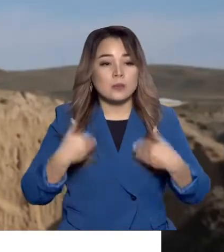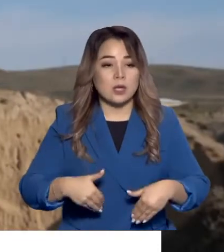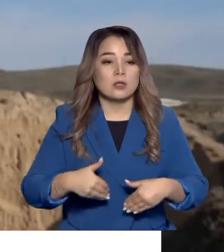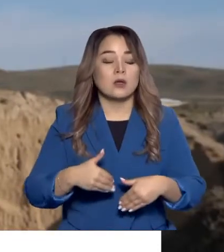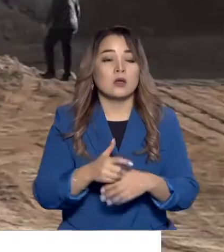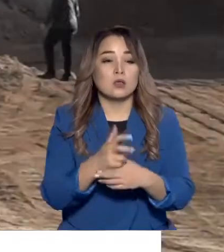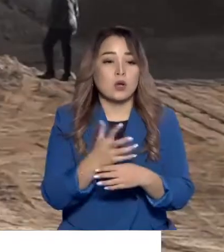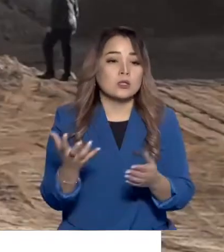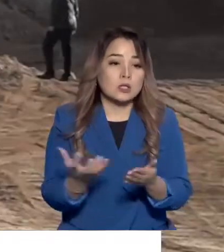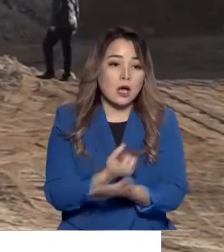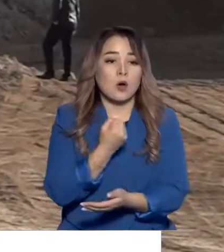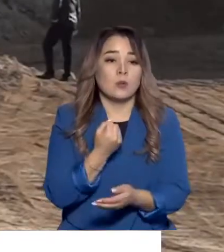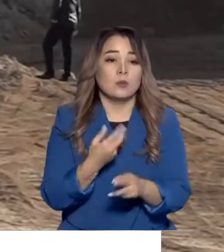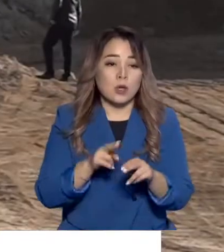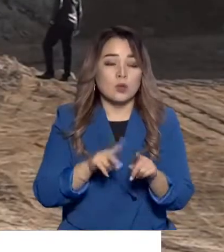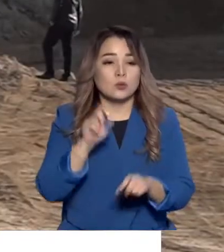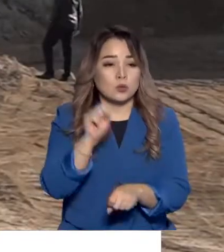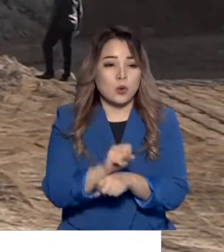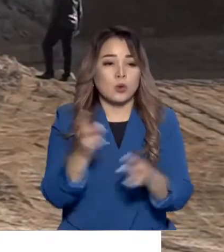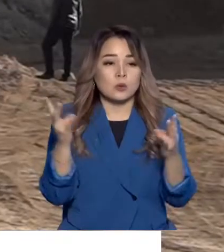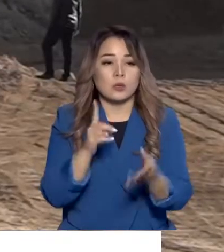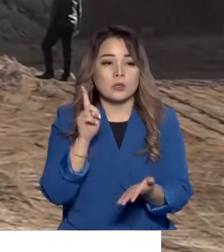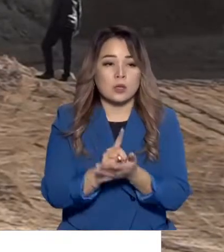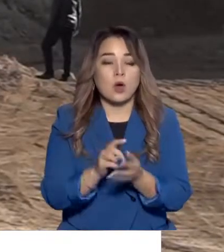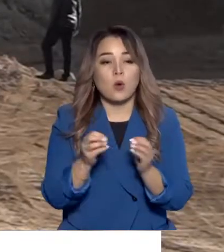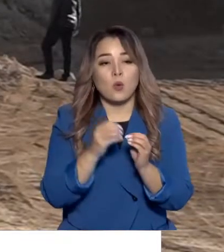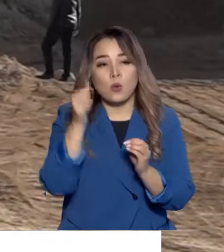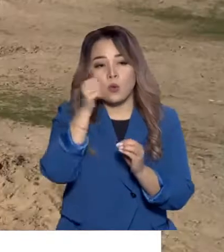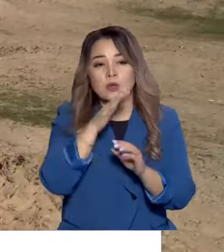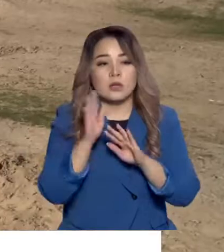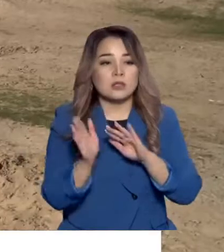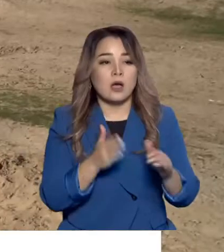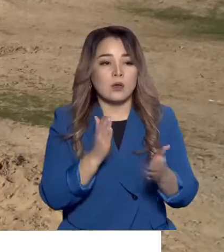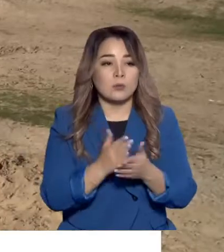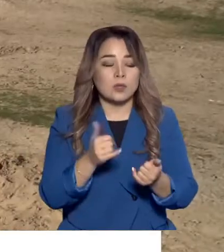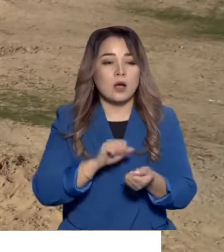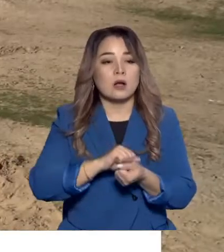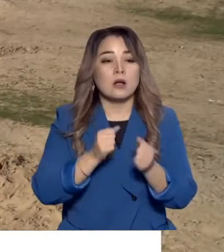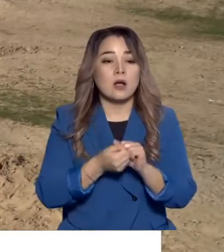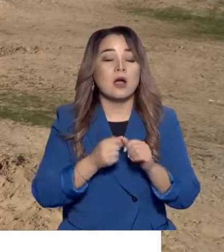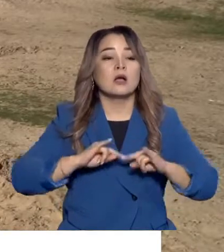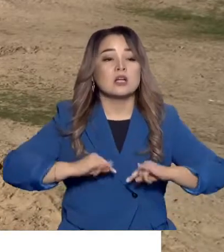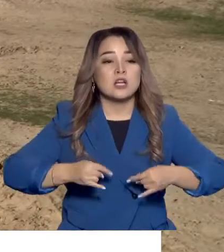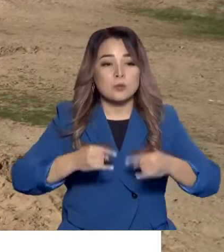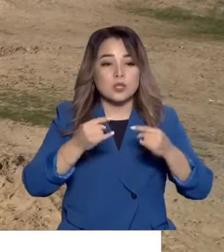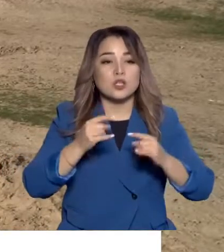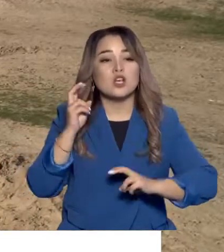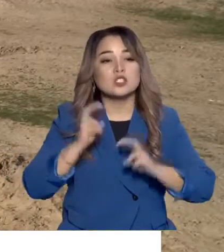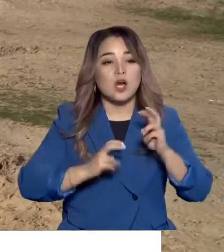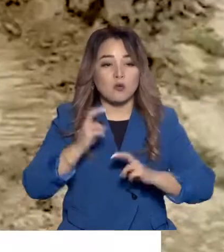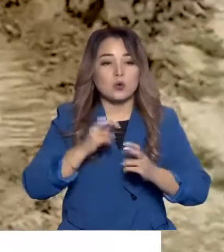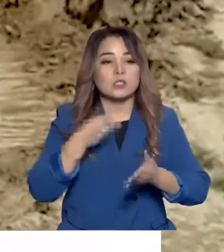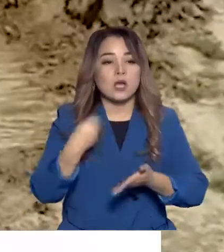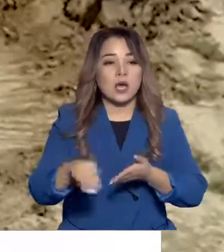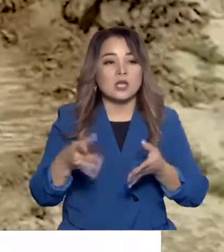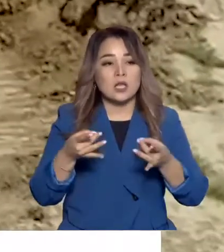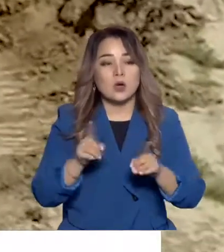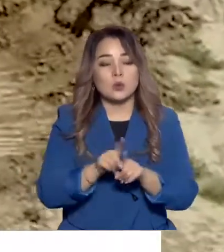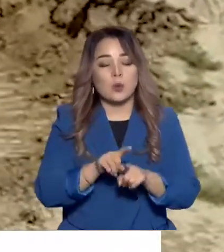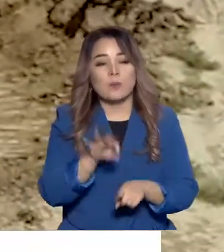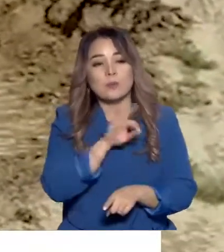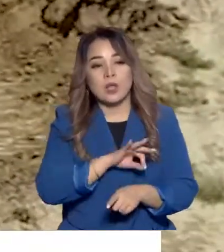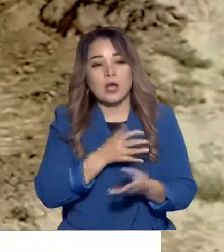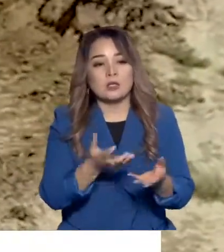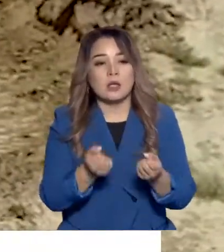toqtatuv kerek koy. Tarihi ordunun tonala bastığında 10 yıldan astı. Aymaqtı kırpış zavutu satıp alğan, öz yerine keregin şigizat retinde